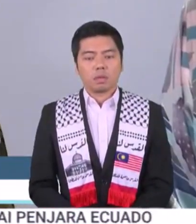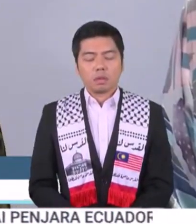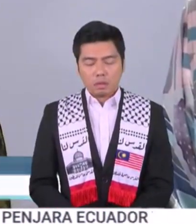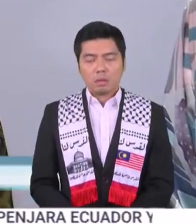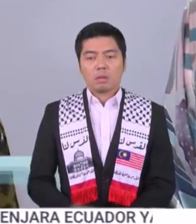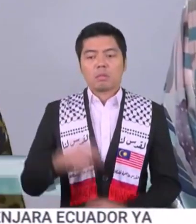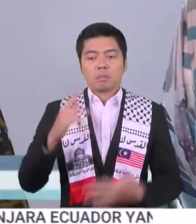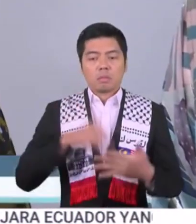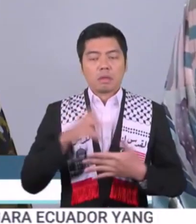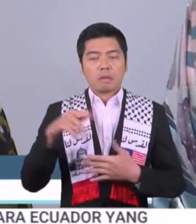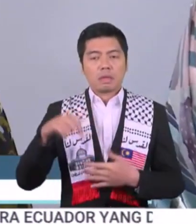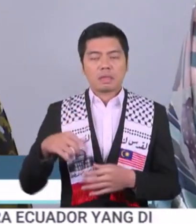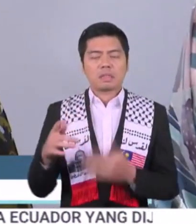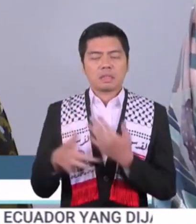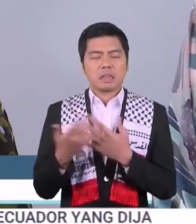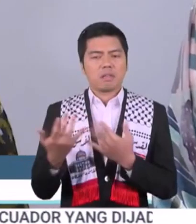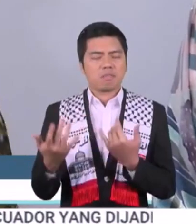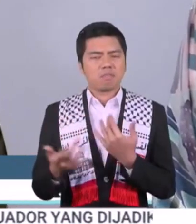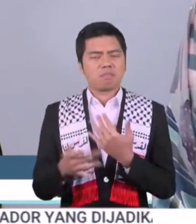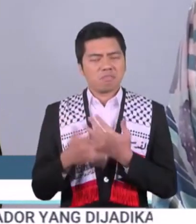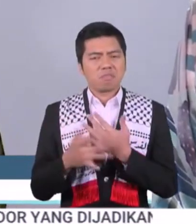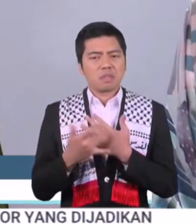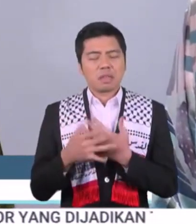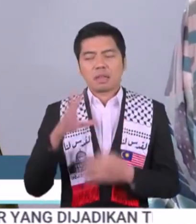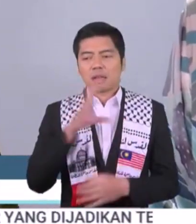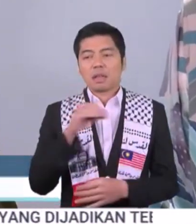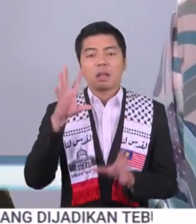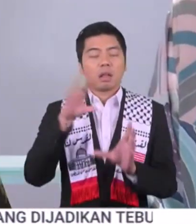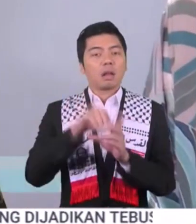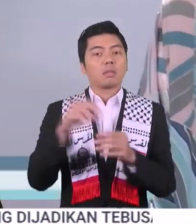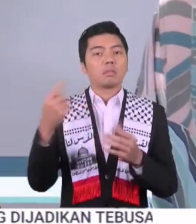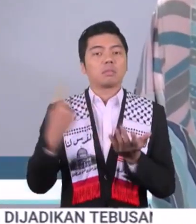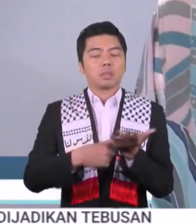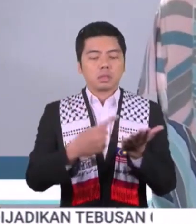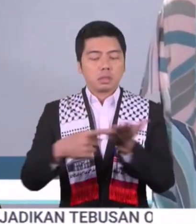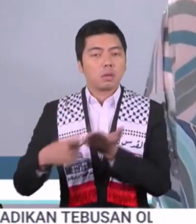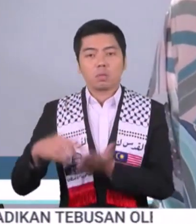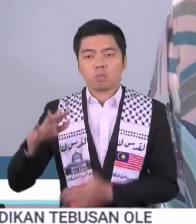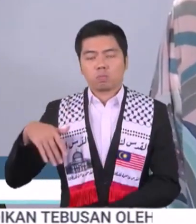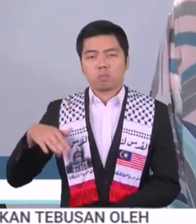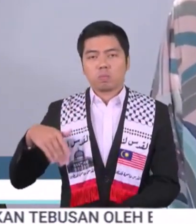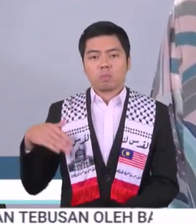Perkara ini masih awal, kita masih dalam perbincangan, belum lagi ada